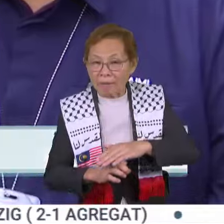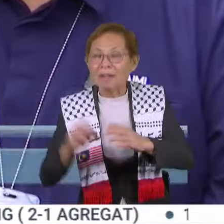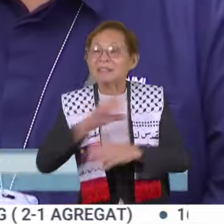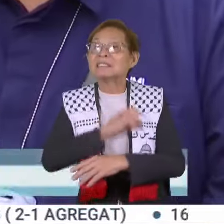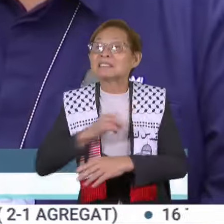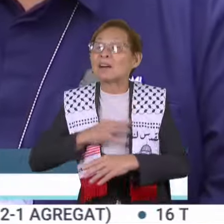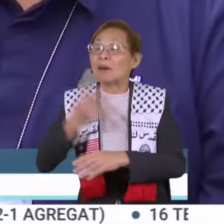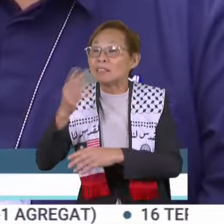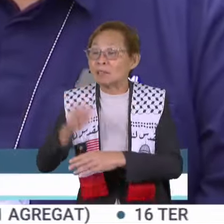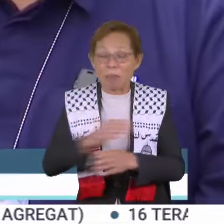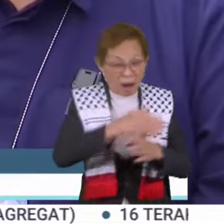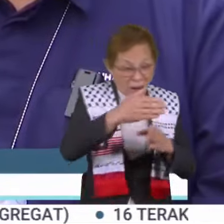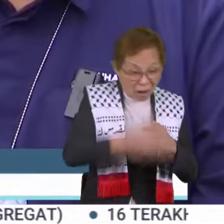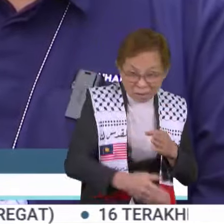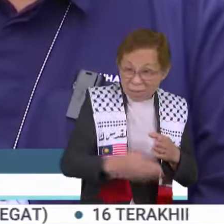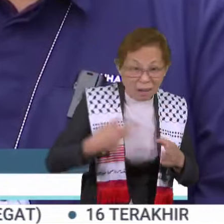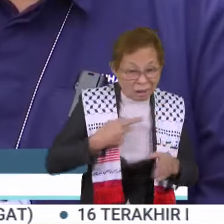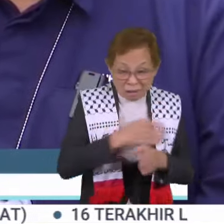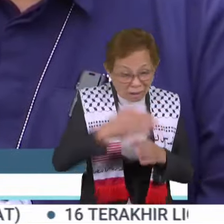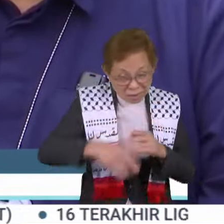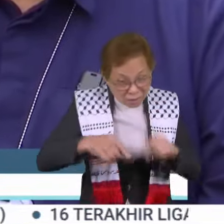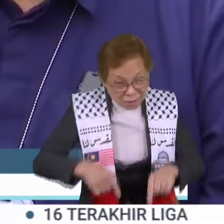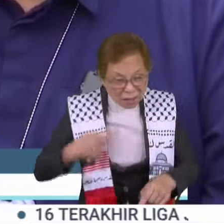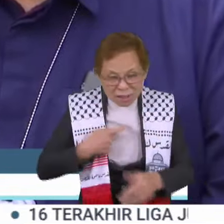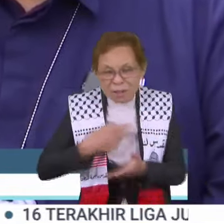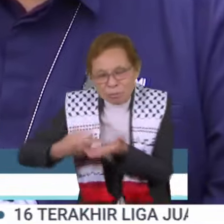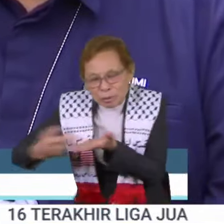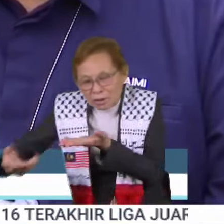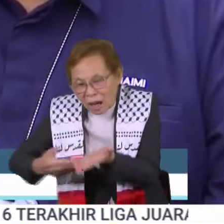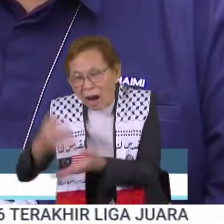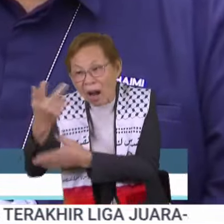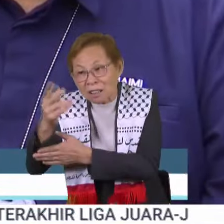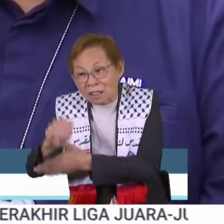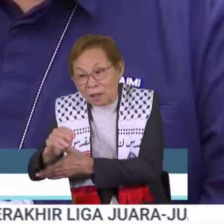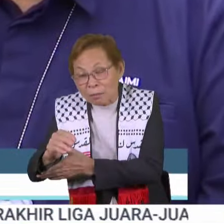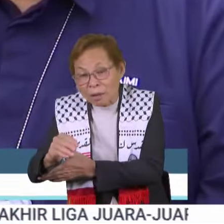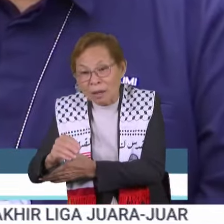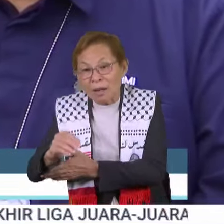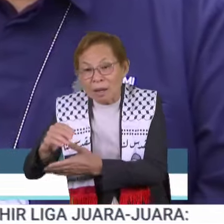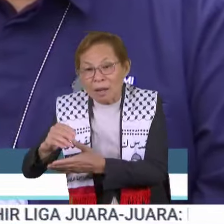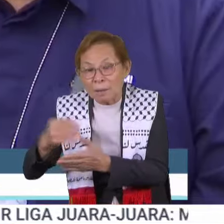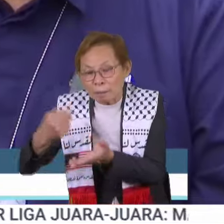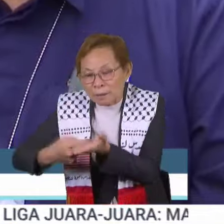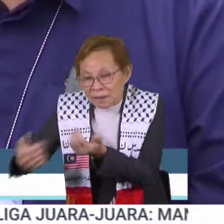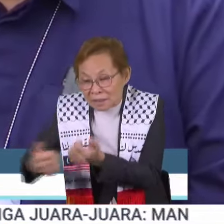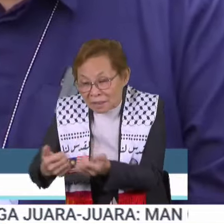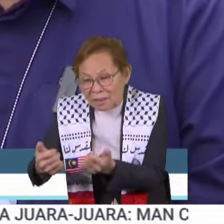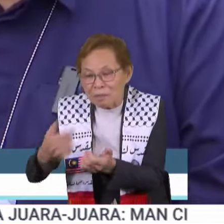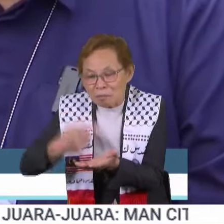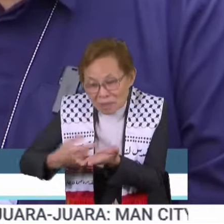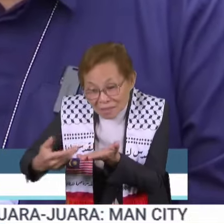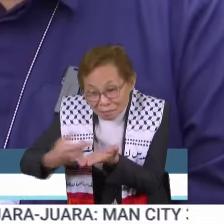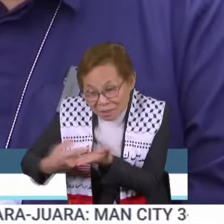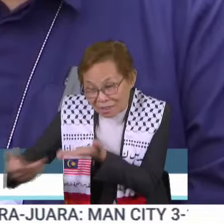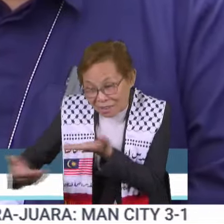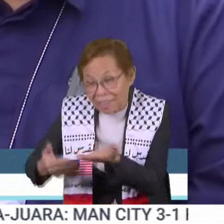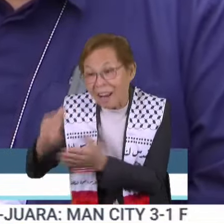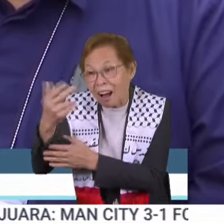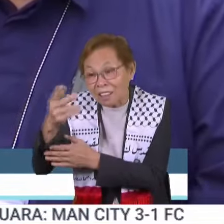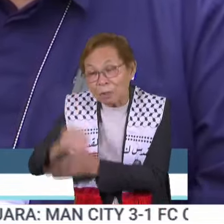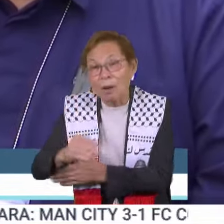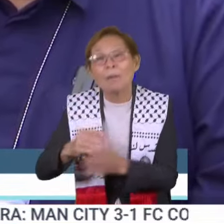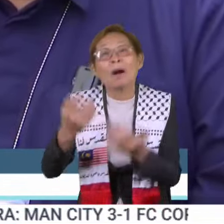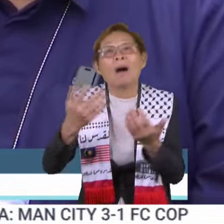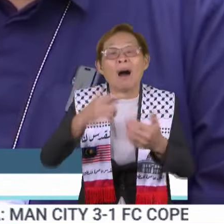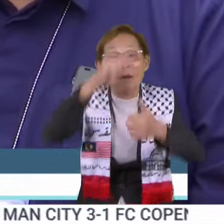sini. Kita dah berbincang dengan pengurusan RTM ini supaya dapat melihat apakah ruang-ruang yang ada untuk kita melihat